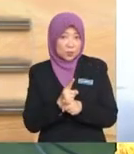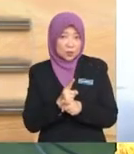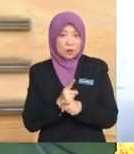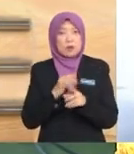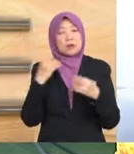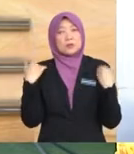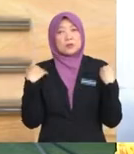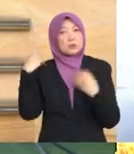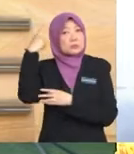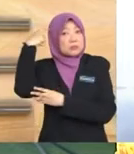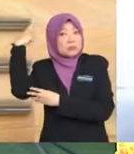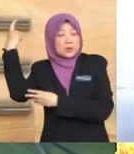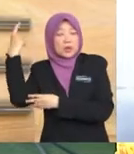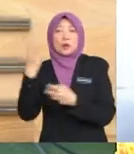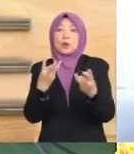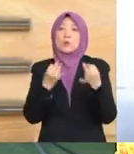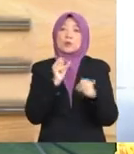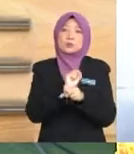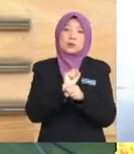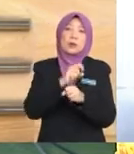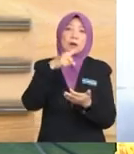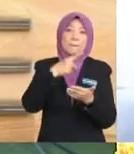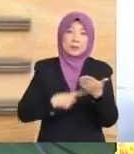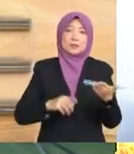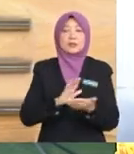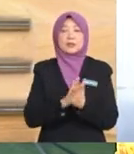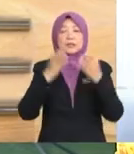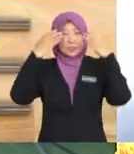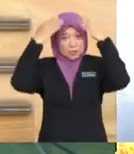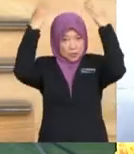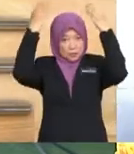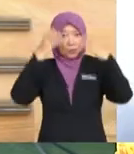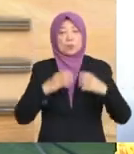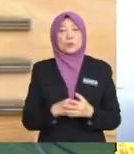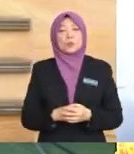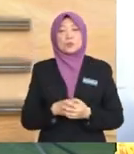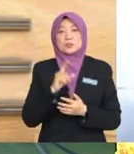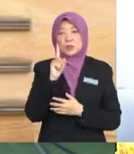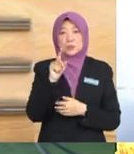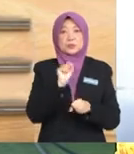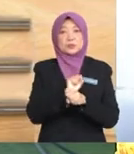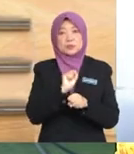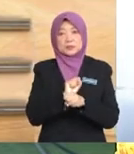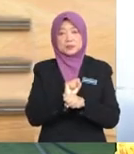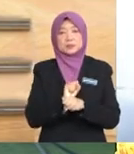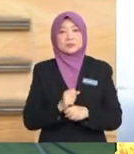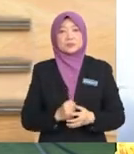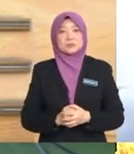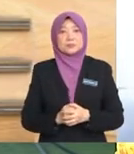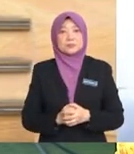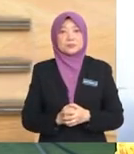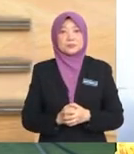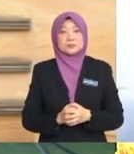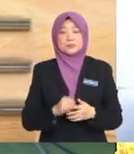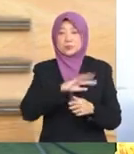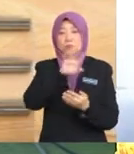untuk dicapai. Dan ini salah satunya ya. Ya betul. Cikgu. Okey, nampaknya semua dah tak sabar lagi untuk mulakan kelas pada hari